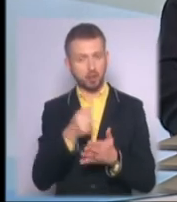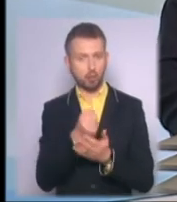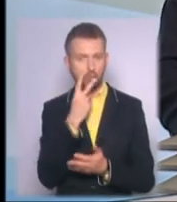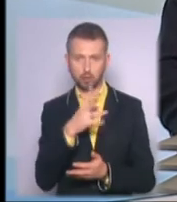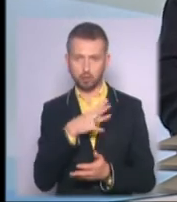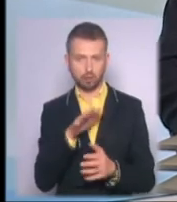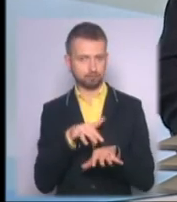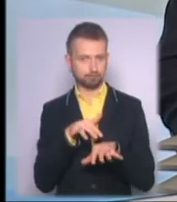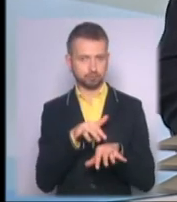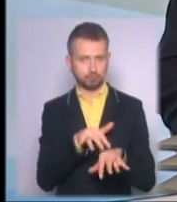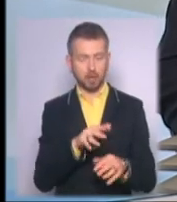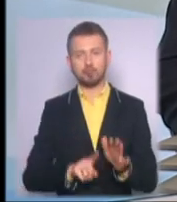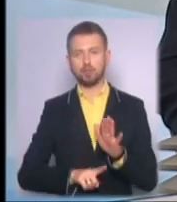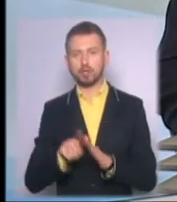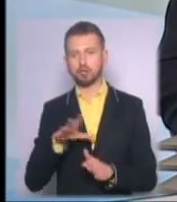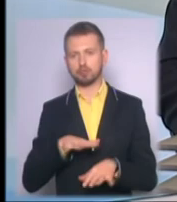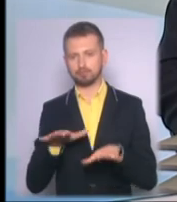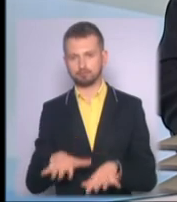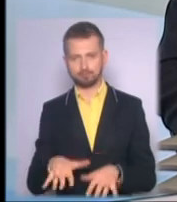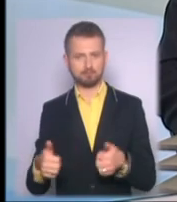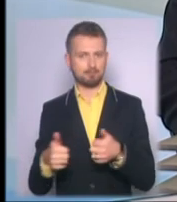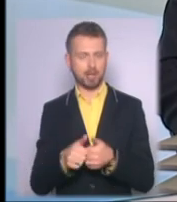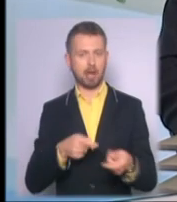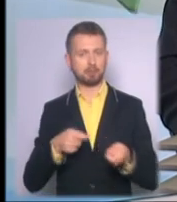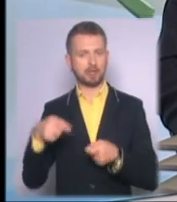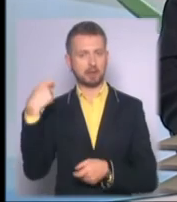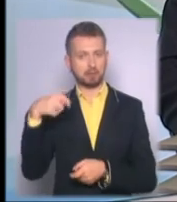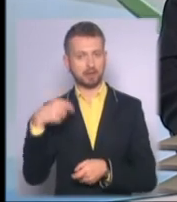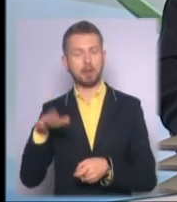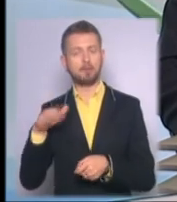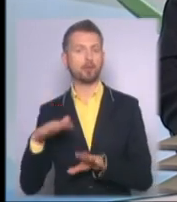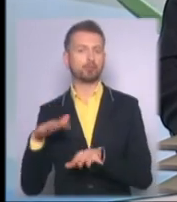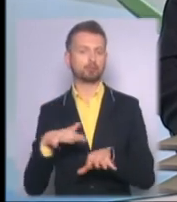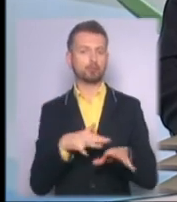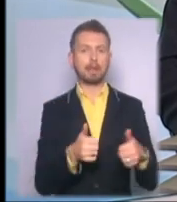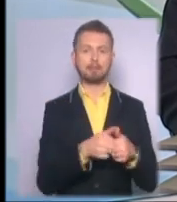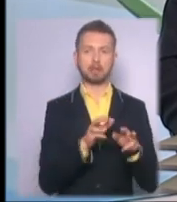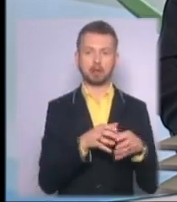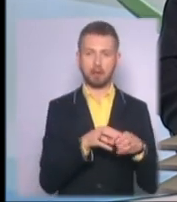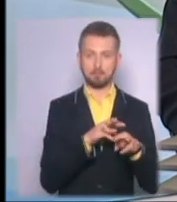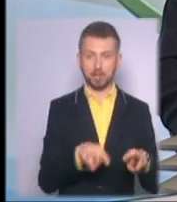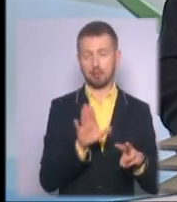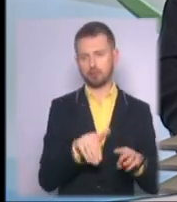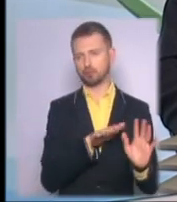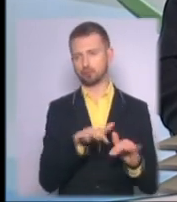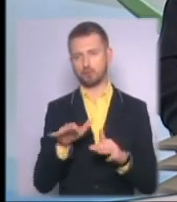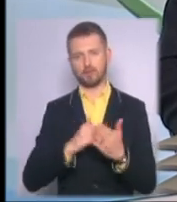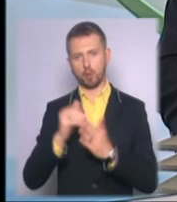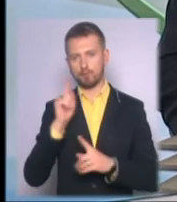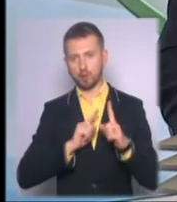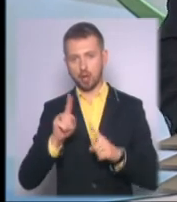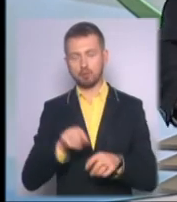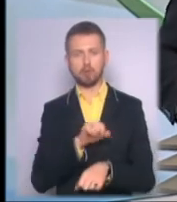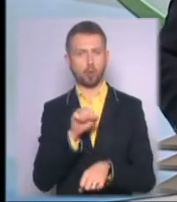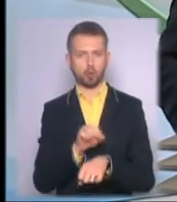Спочатку протестувальники розташувались під адміністрацією президента, потім перейшли під Кабмін, а далі рушили до Верховної Ради, перегородивши